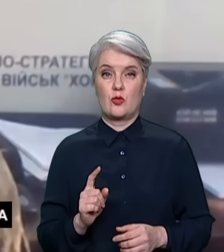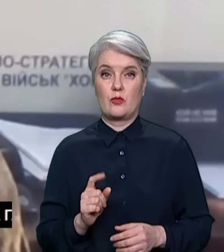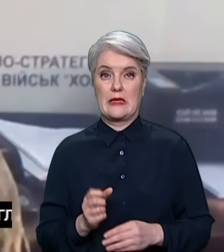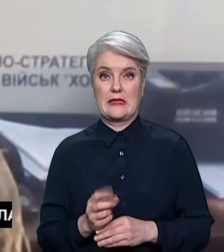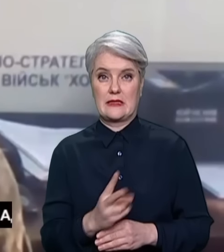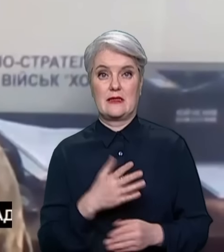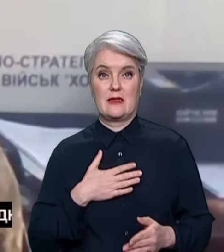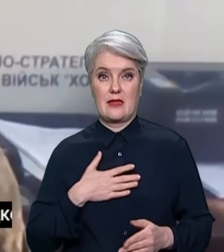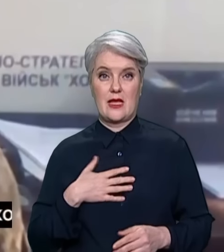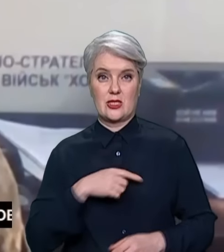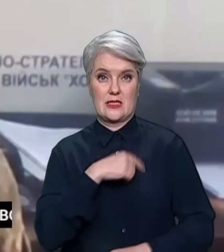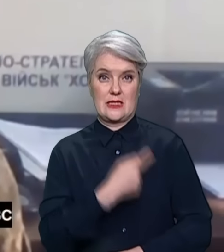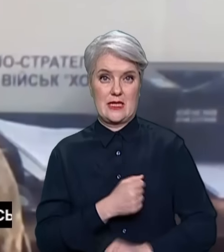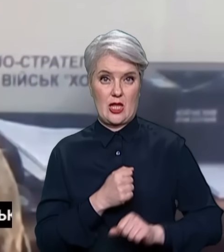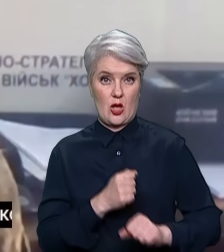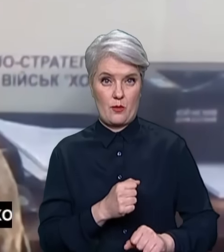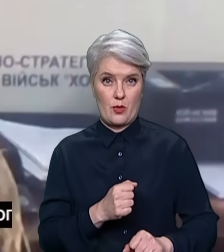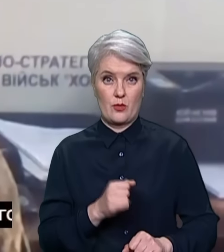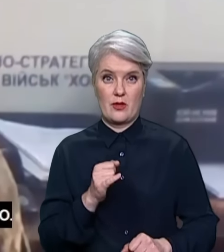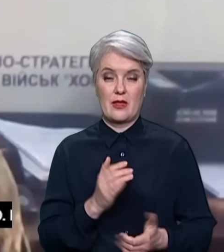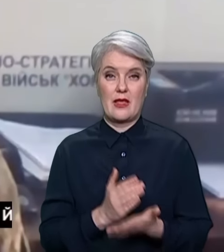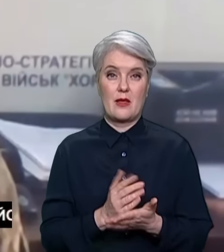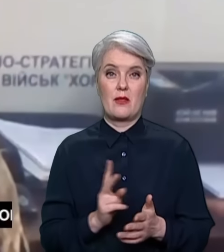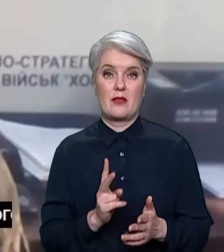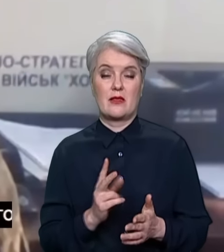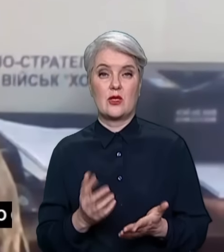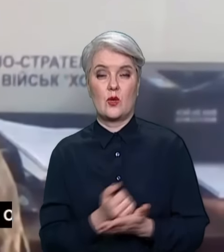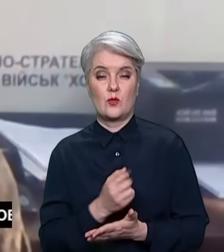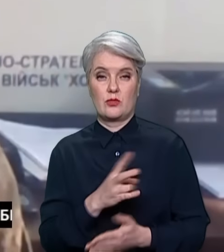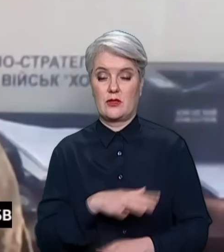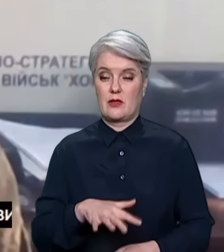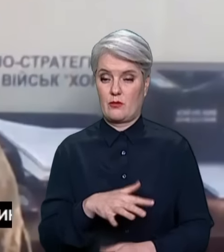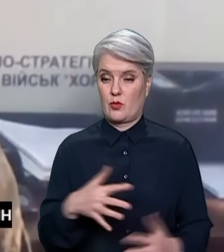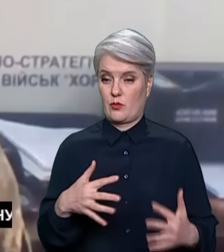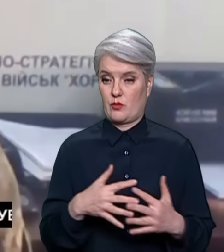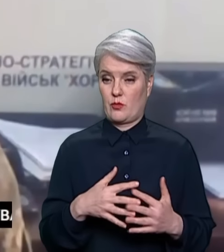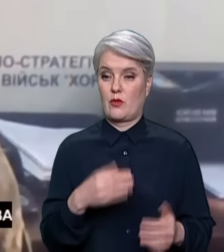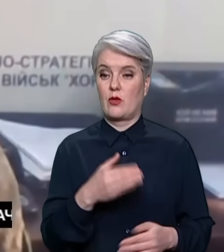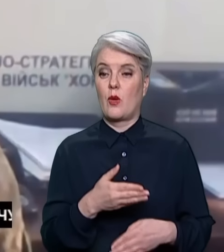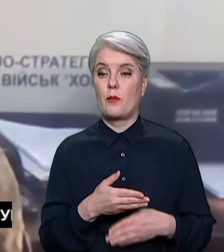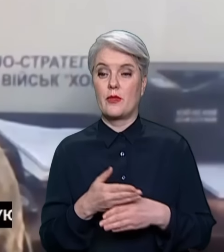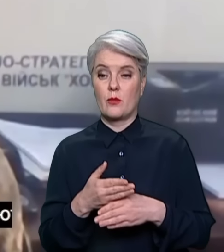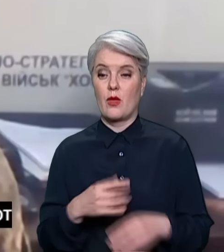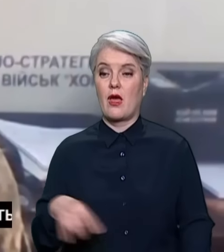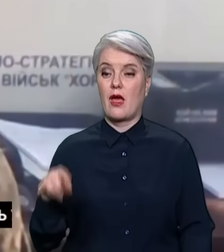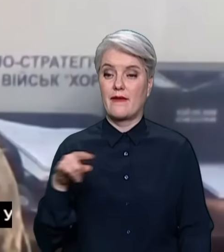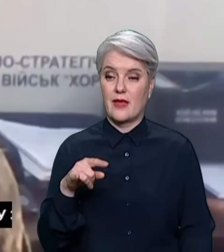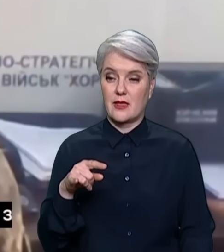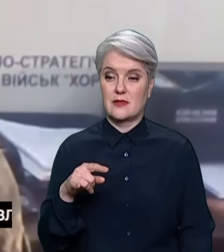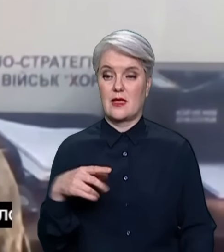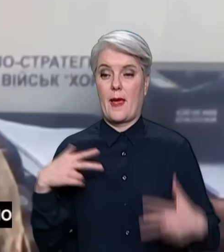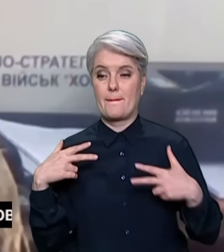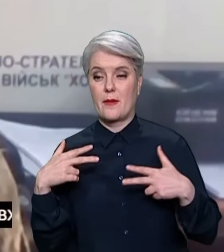займаних позиціях і мати певний якийсь тактичний успіх на полі бою. Його підтримує авіація, засоби